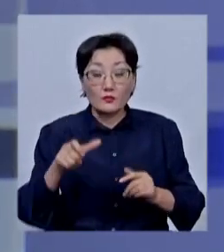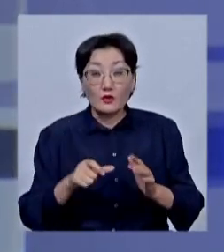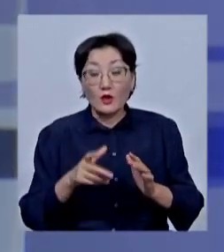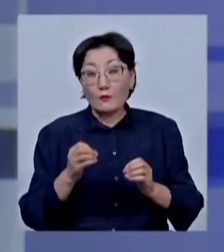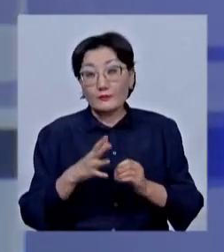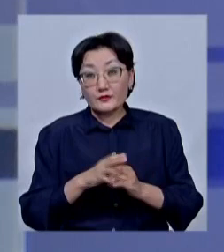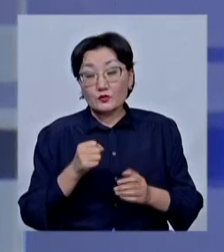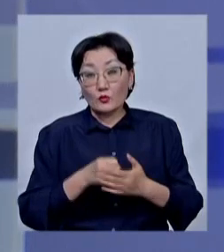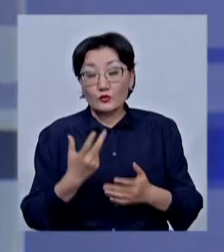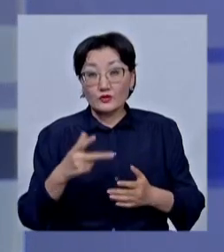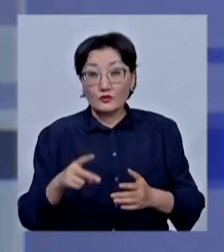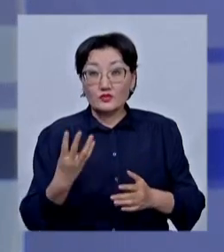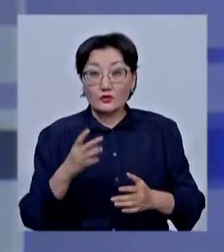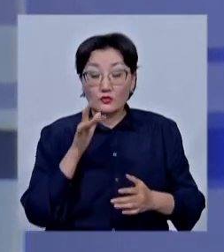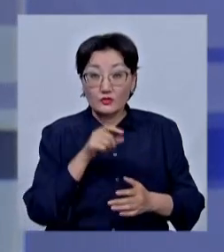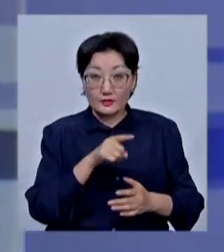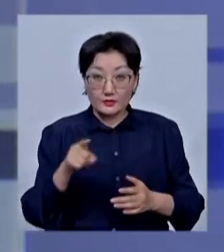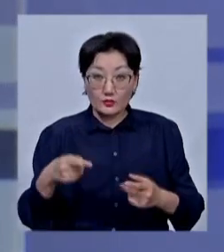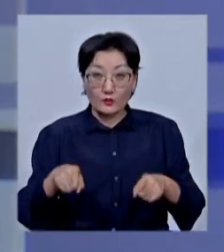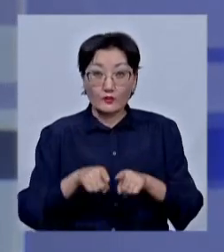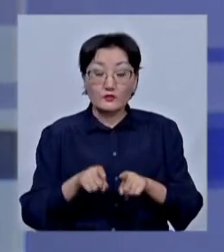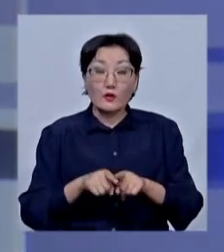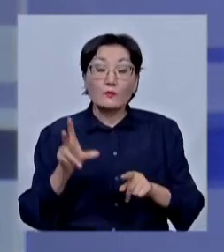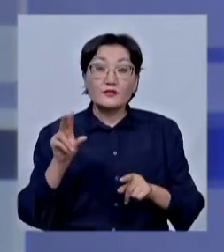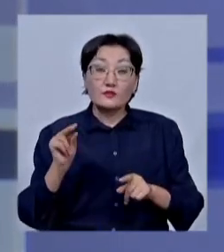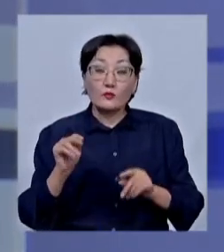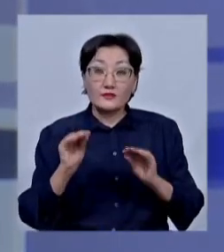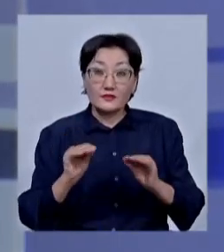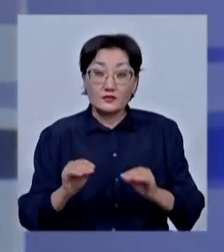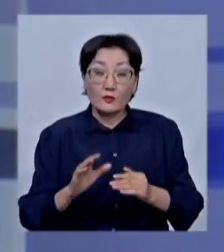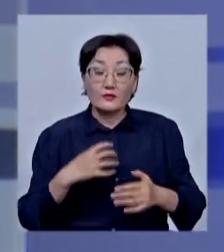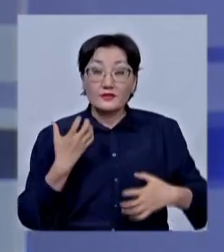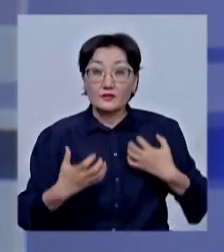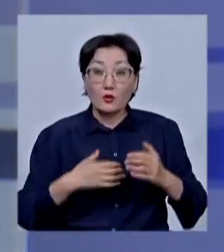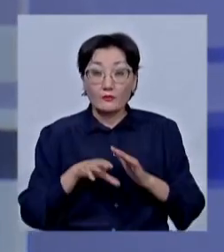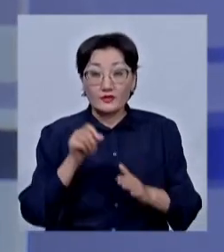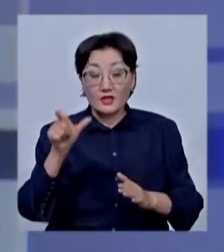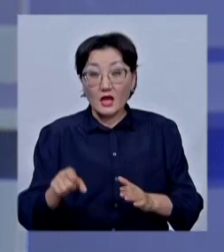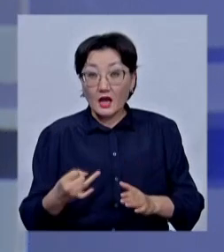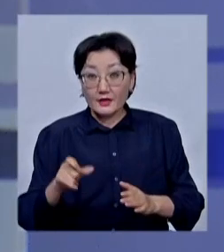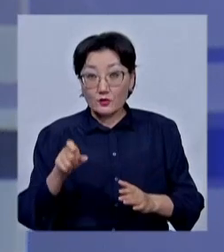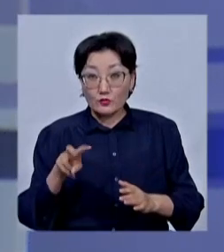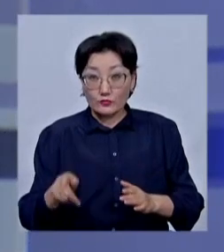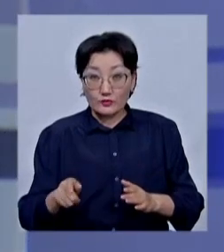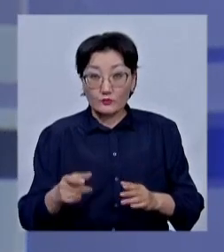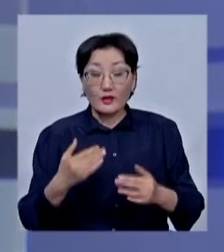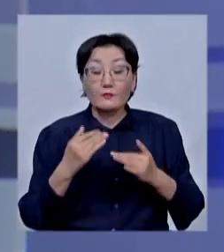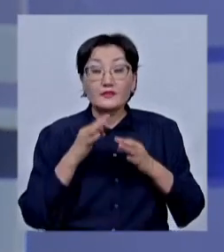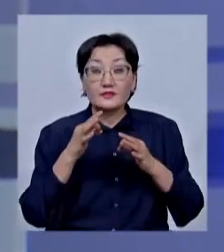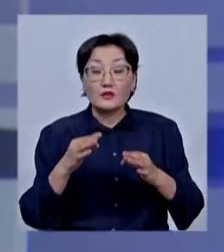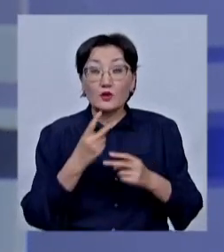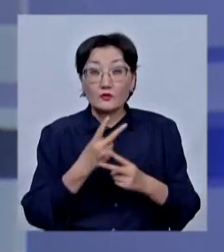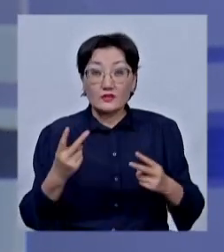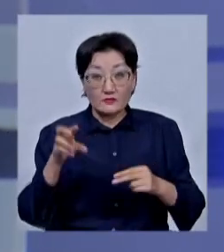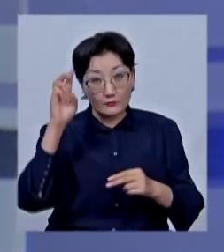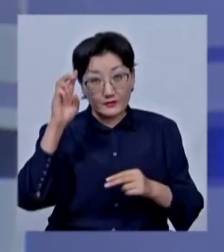от 15 до 34 лет. Такой удручающей статистикой обеспокоена сенатор Айгуль Капарова. По ее словам, несмотря